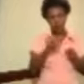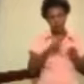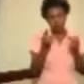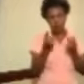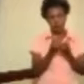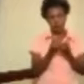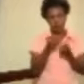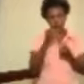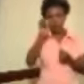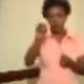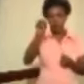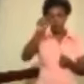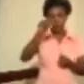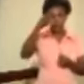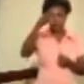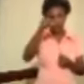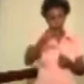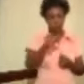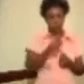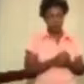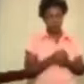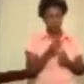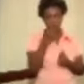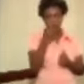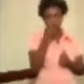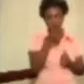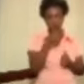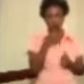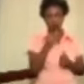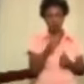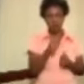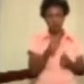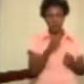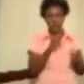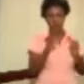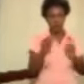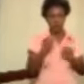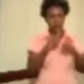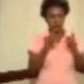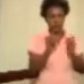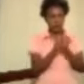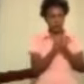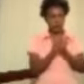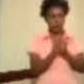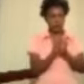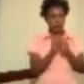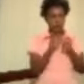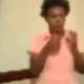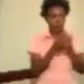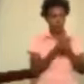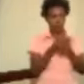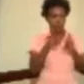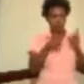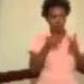communauté internationale qui pensaient que y a un grand pays qui presque monopolisait question avec le secrétariat général. Maintenant, en tant